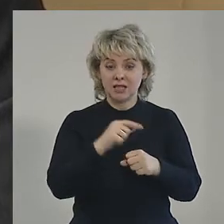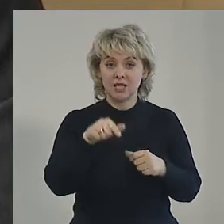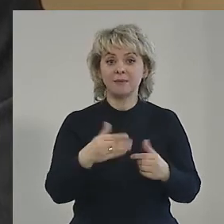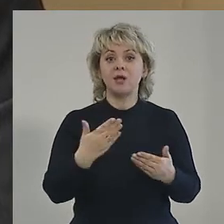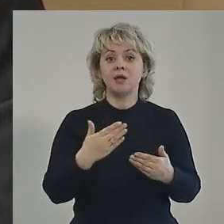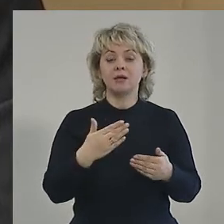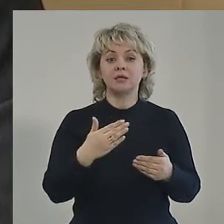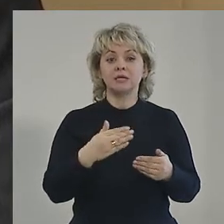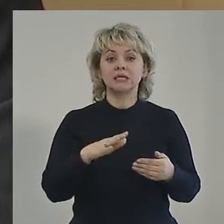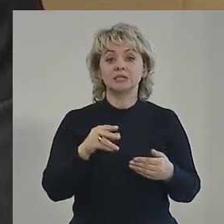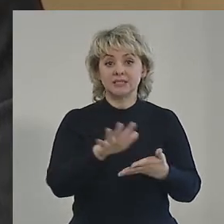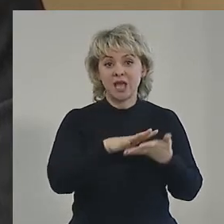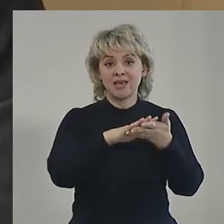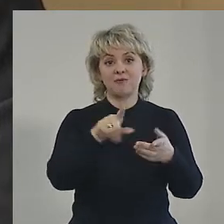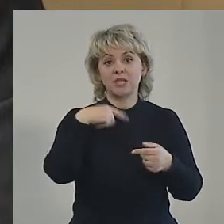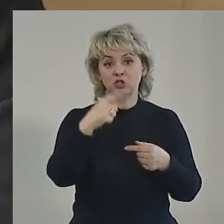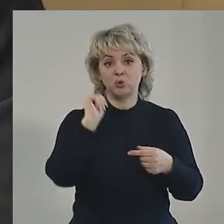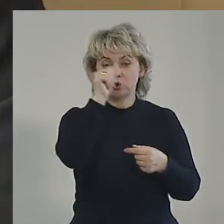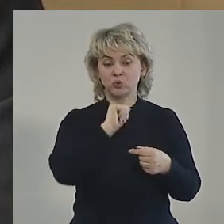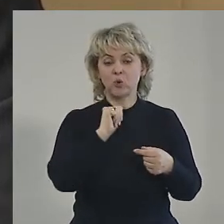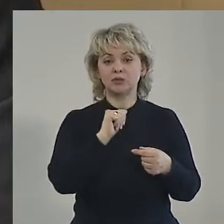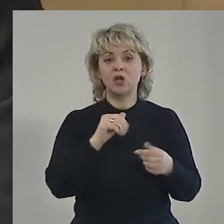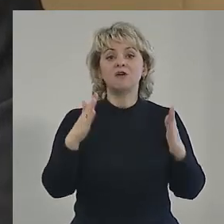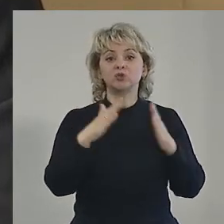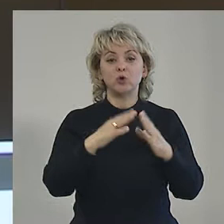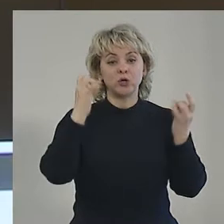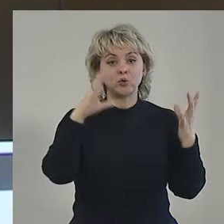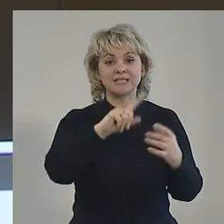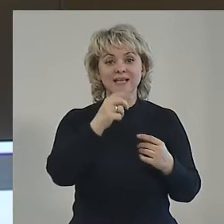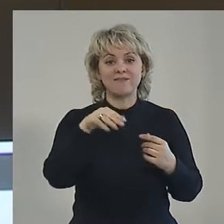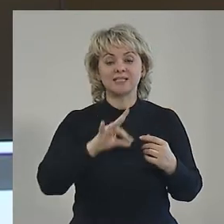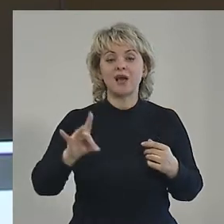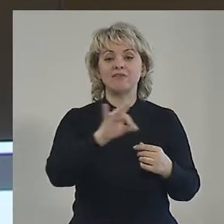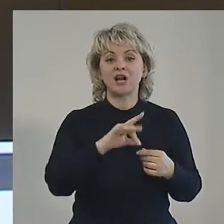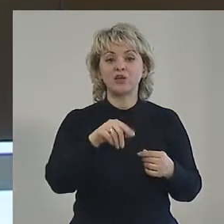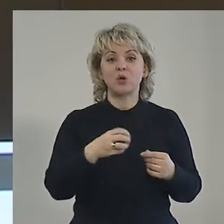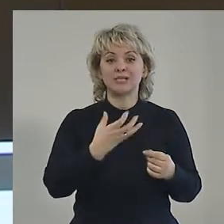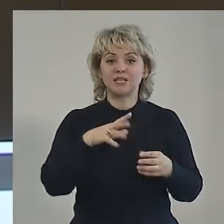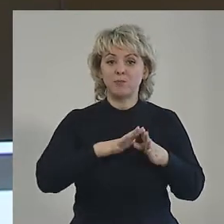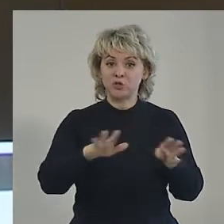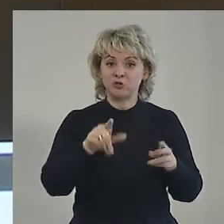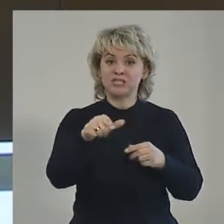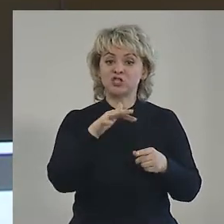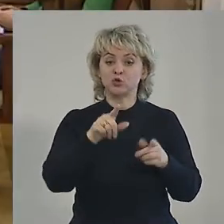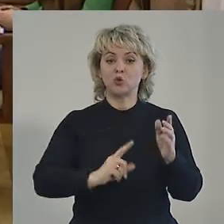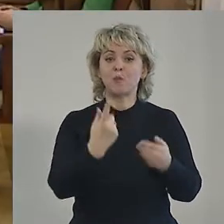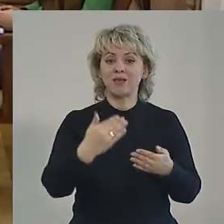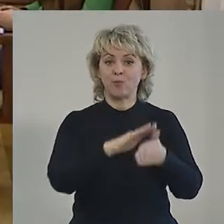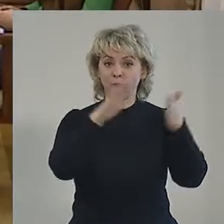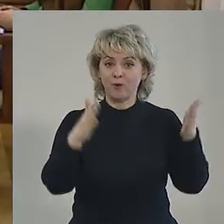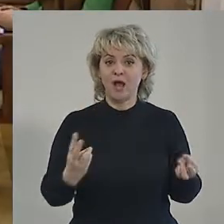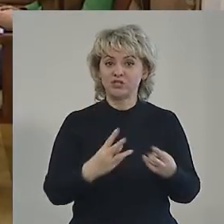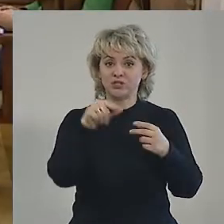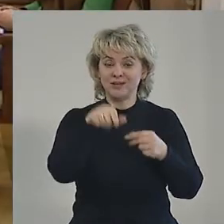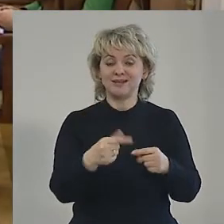ну, заявимся на следующий год. В Доме культуры Заветинского района к отопительному сезону появится модульная